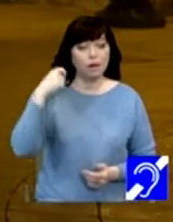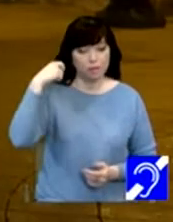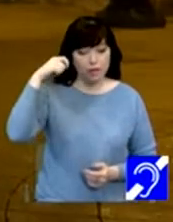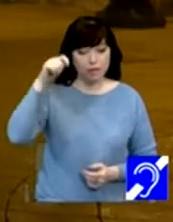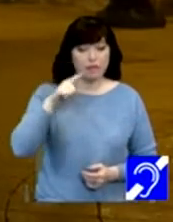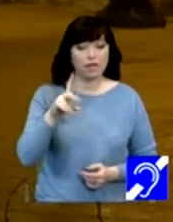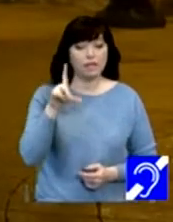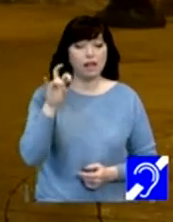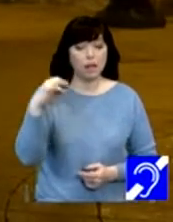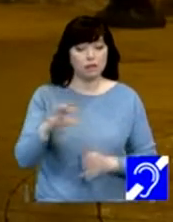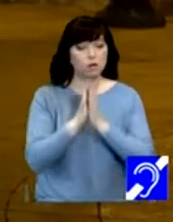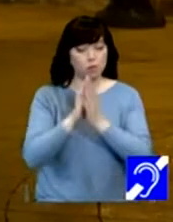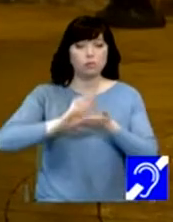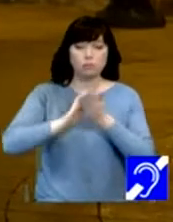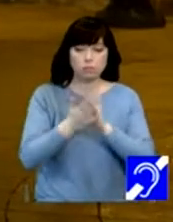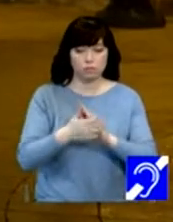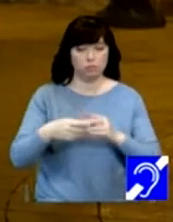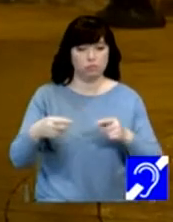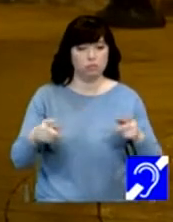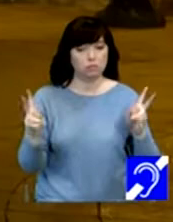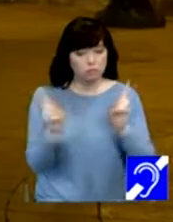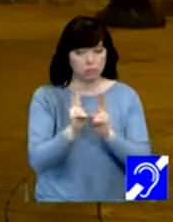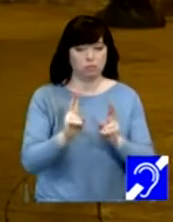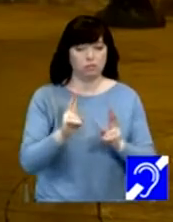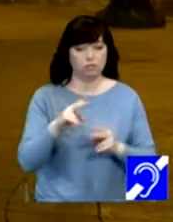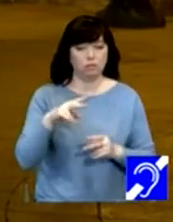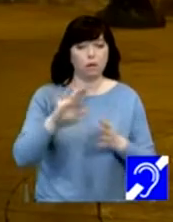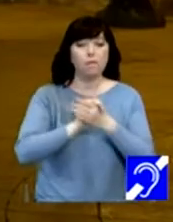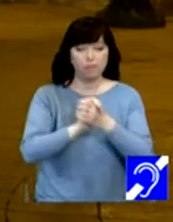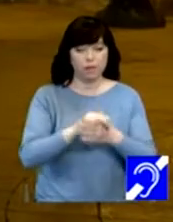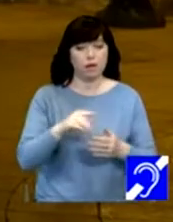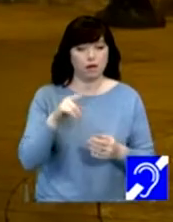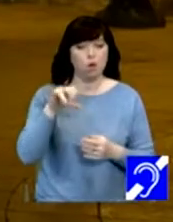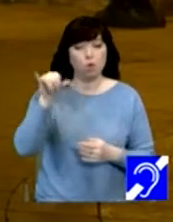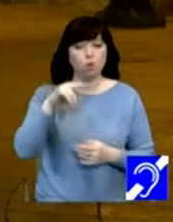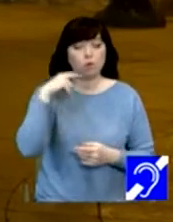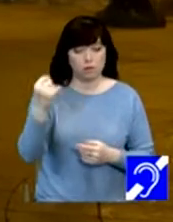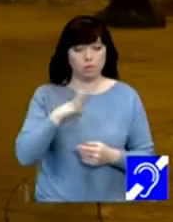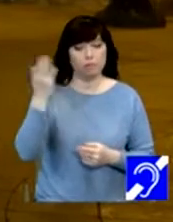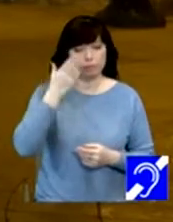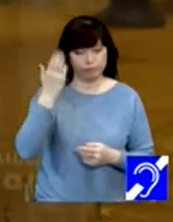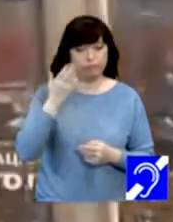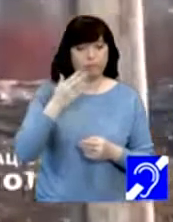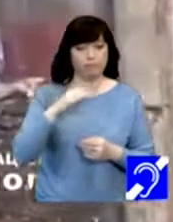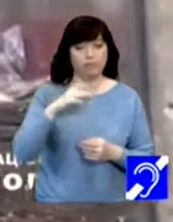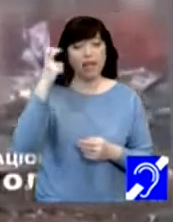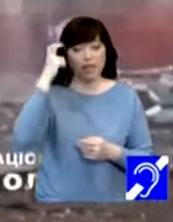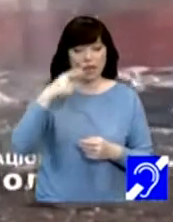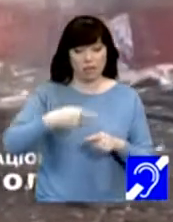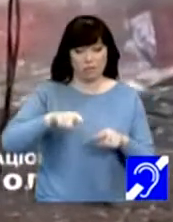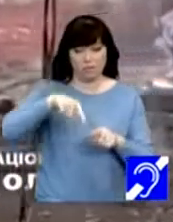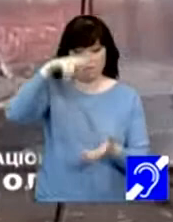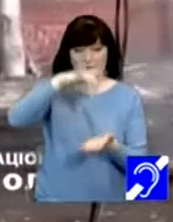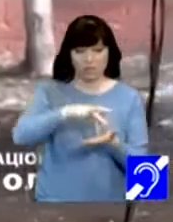Președintele Zelenski cere negocieri de pace cu liderul rus, este mesajul transmis în această dimineață de pe străzile Kievului, în timp ce armata